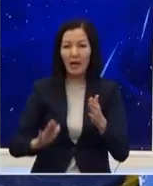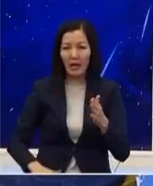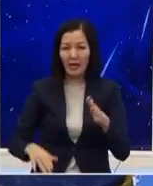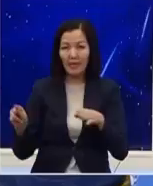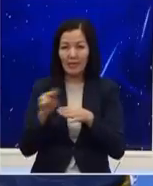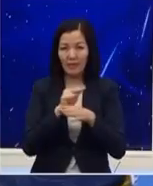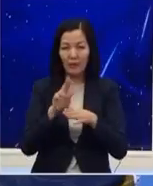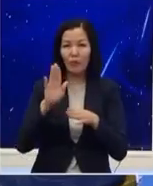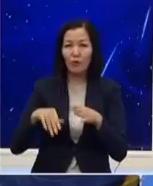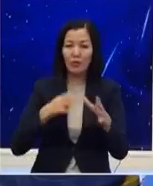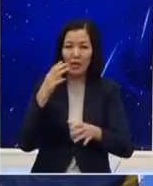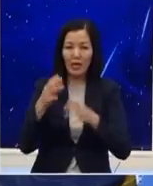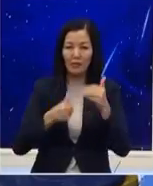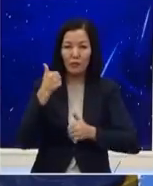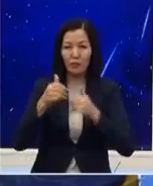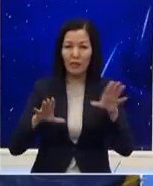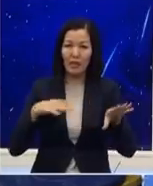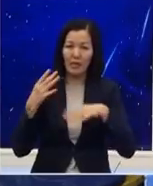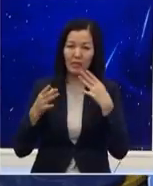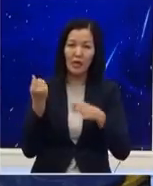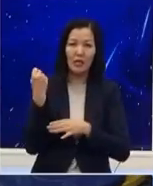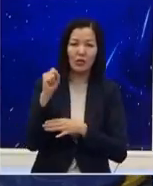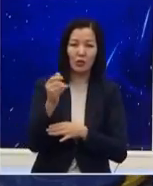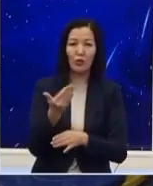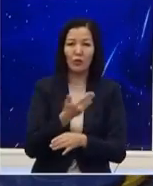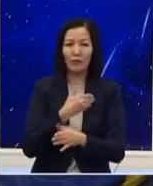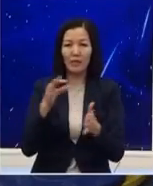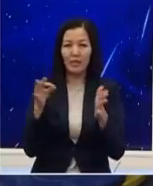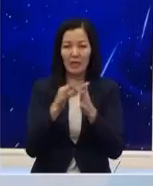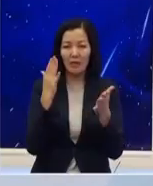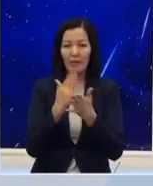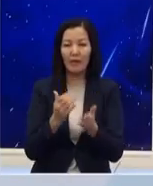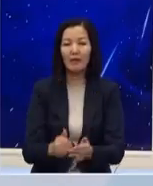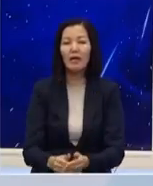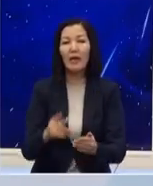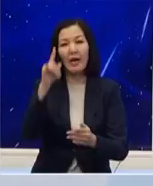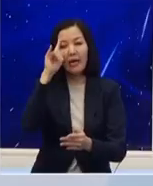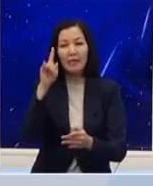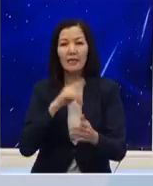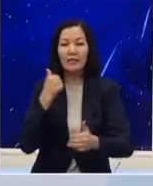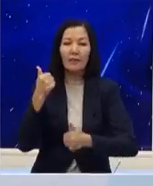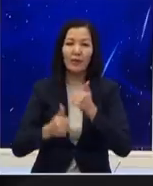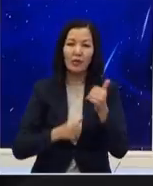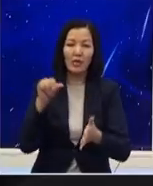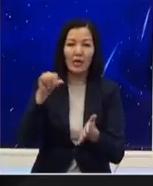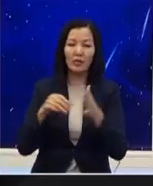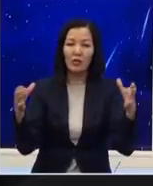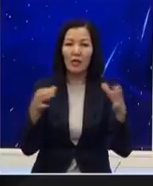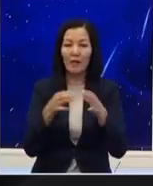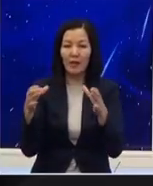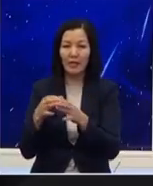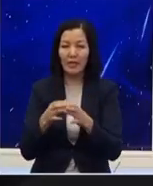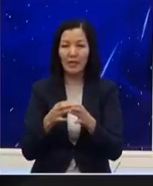болғасын, әлем чемпионатына қатысып бас жүлде алуды мақсат етіп отырмын. Қазақстан біріншілігіне қатысып жатқан командалар